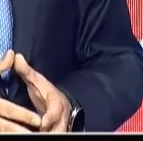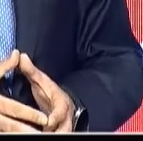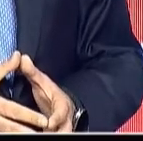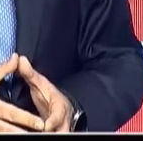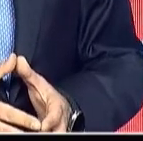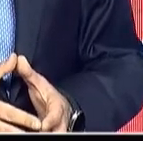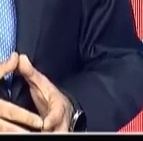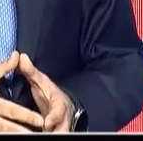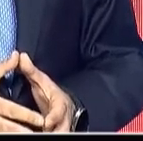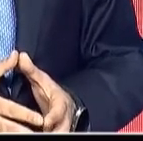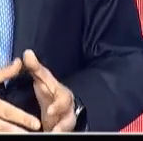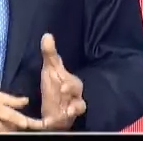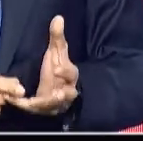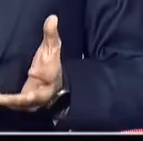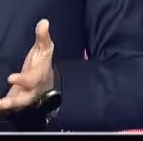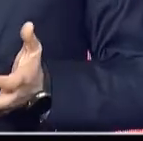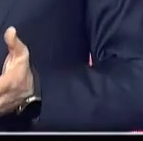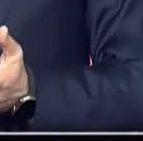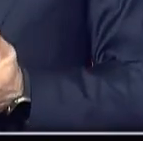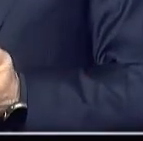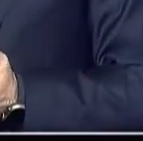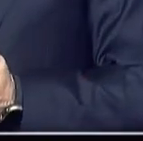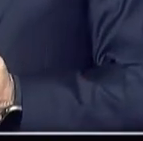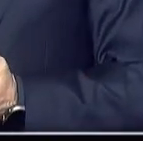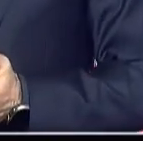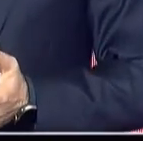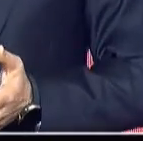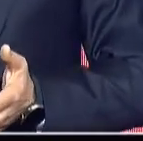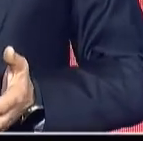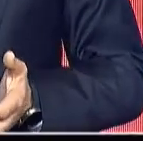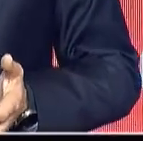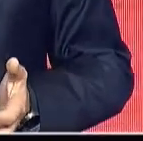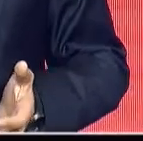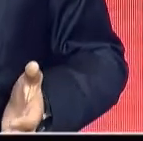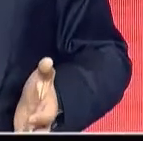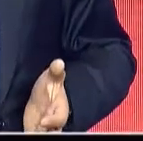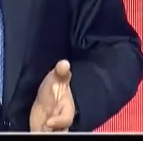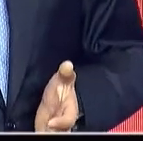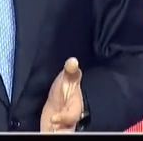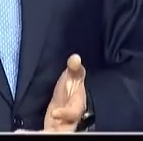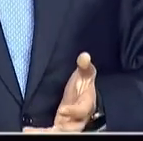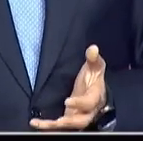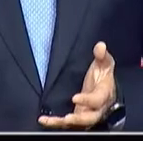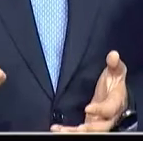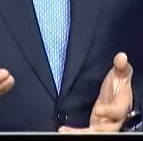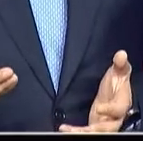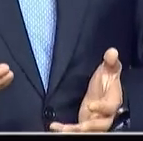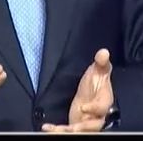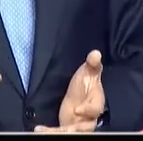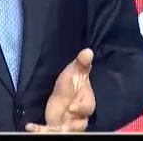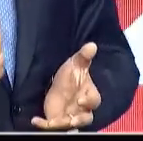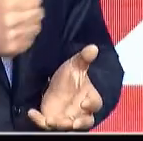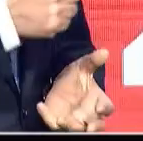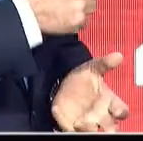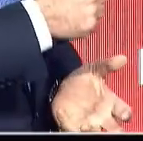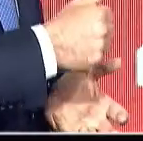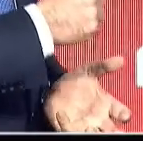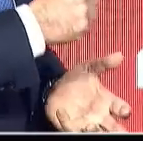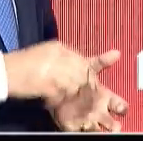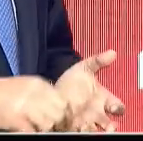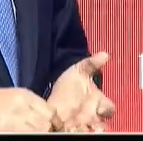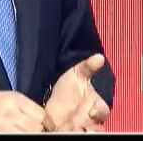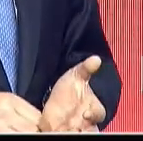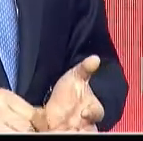3.71 milyona ulaşacak. Nüfusumuz, gelirimiz ve otomobil sayımız hızla artıyor. Bu yükseliş